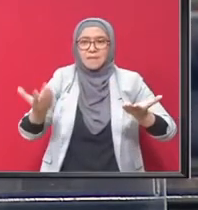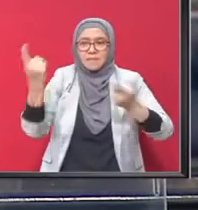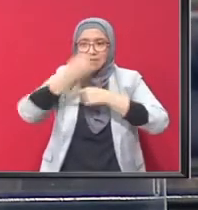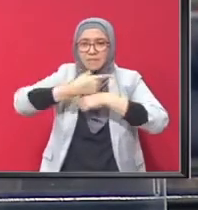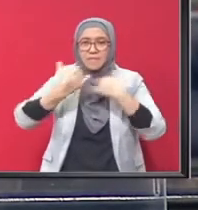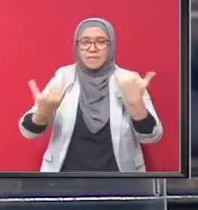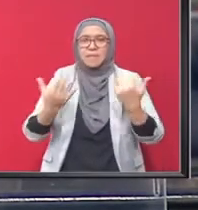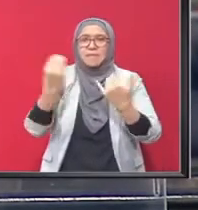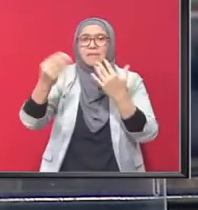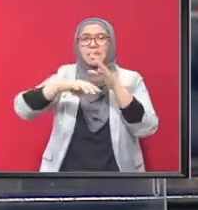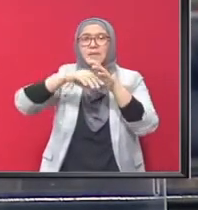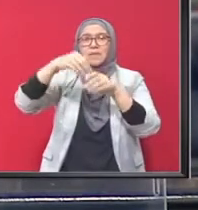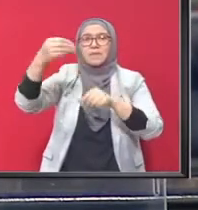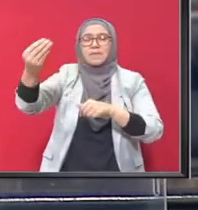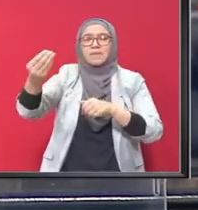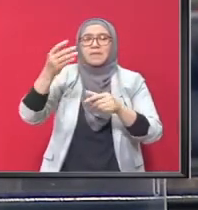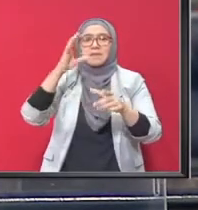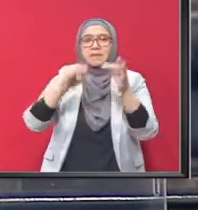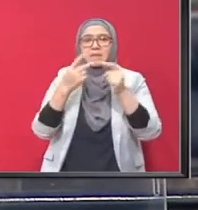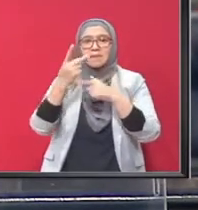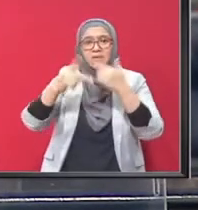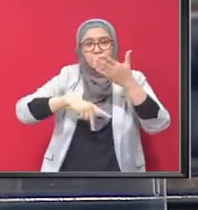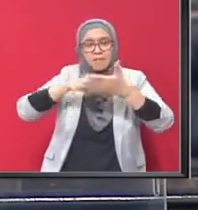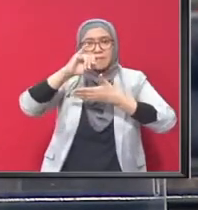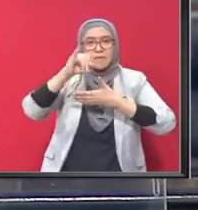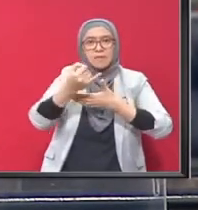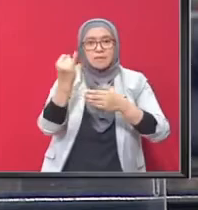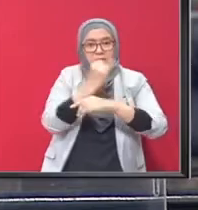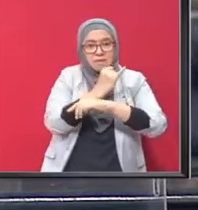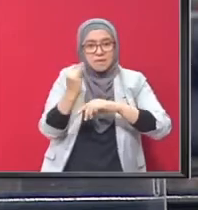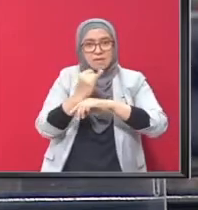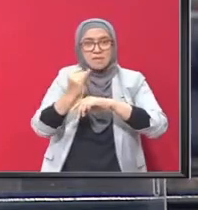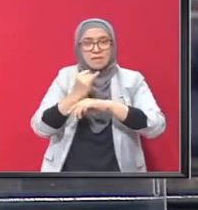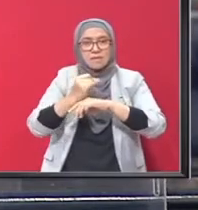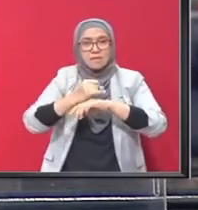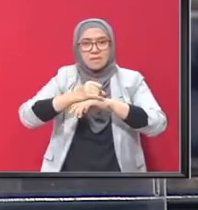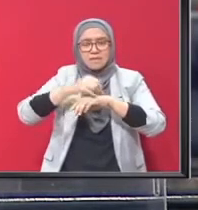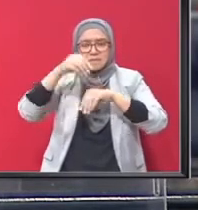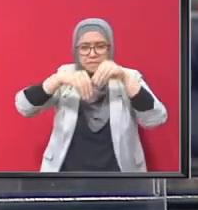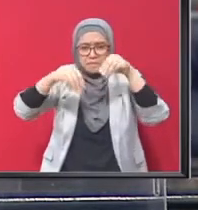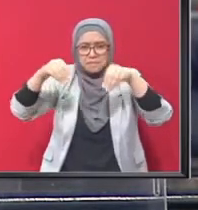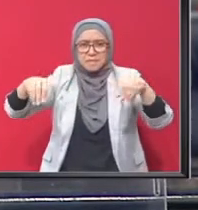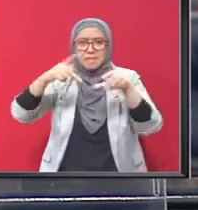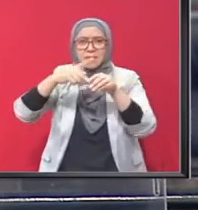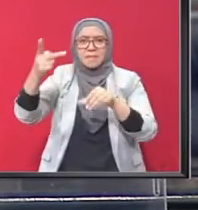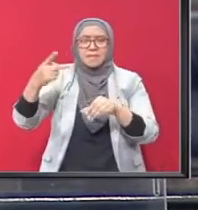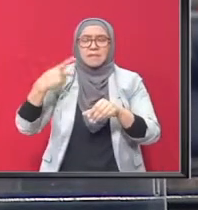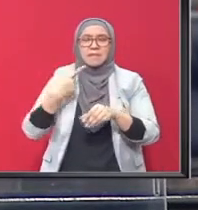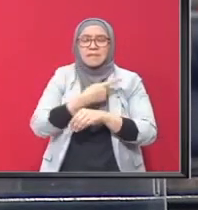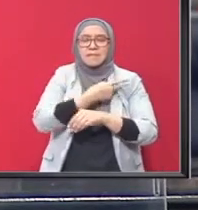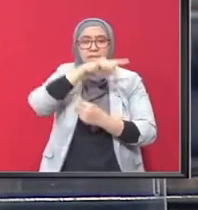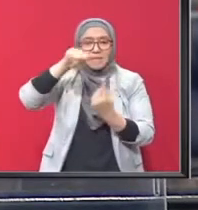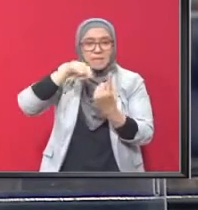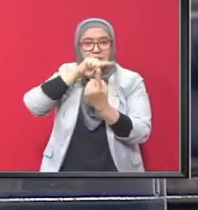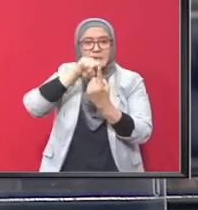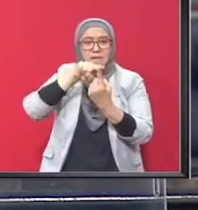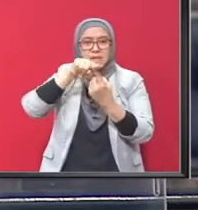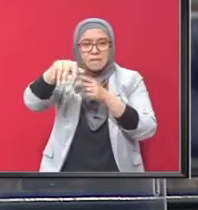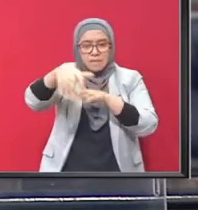bawah prediksiperawan padi kita apabila ketika petani-petani